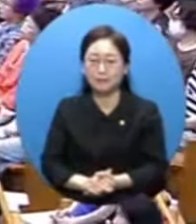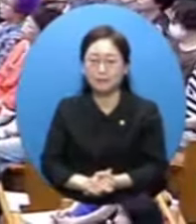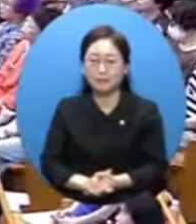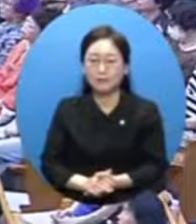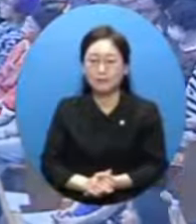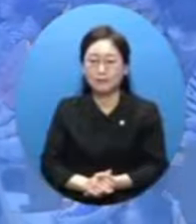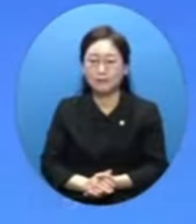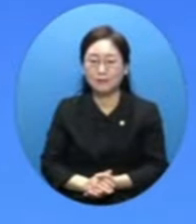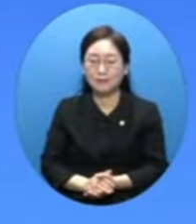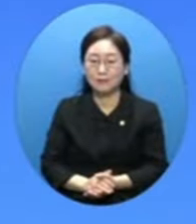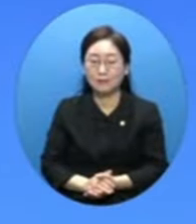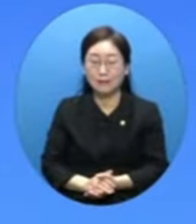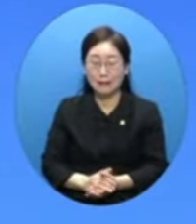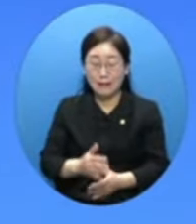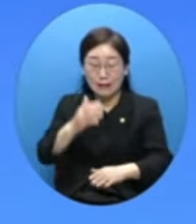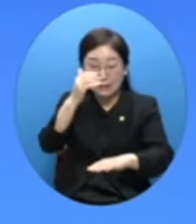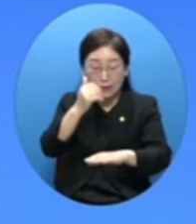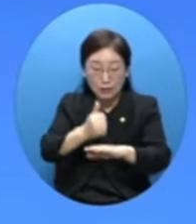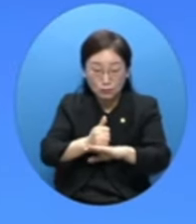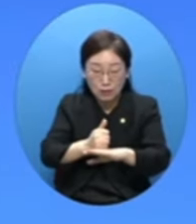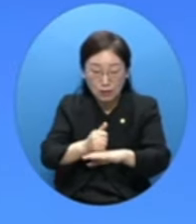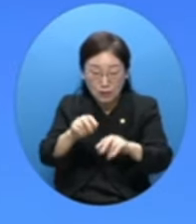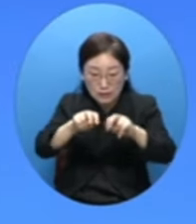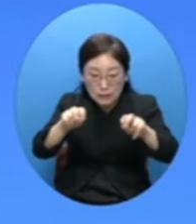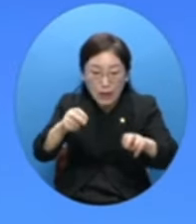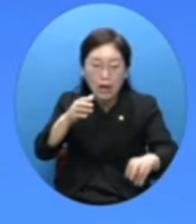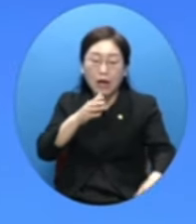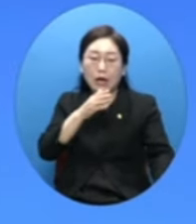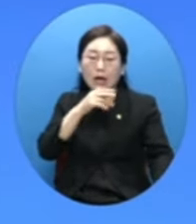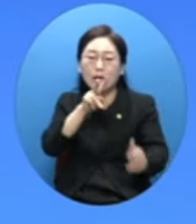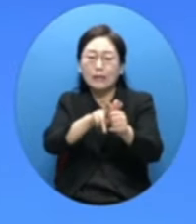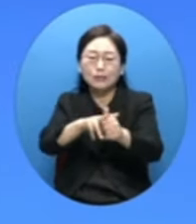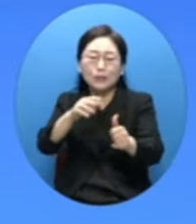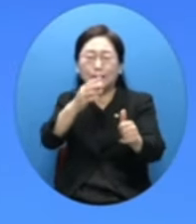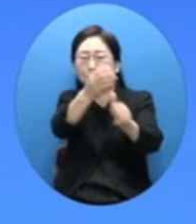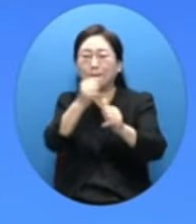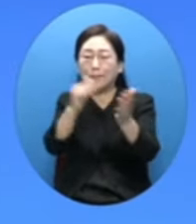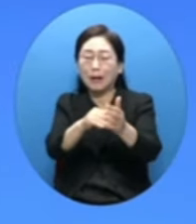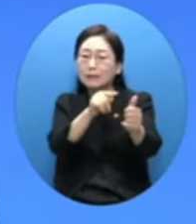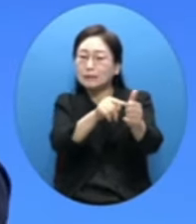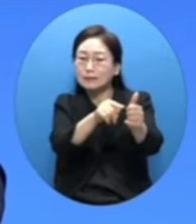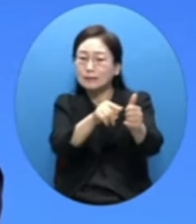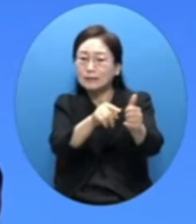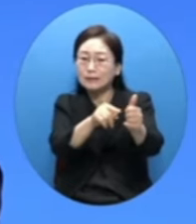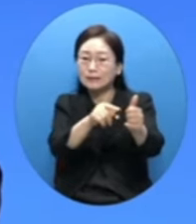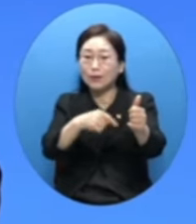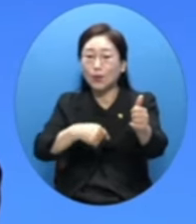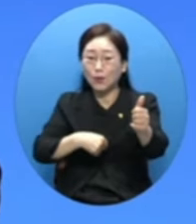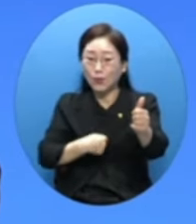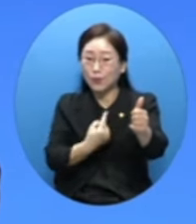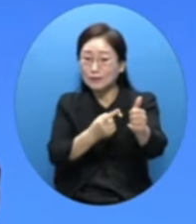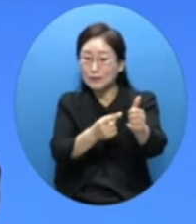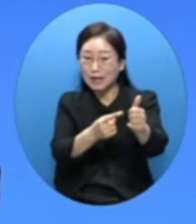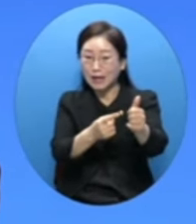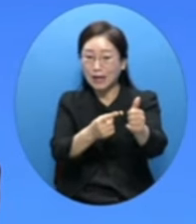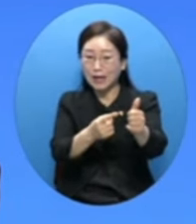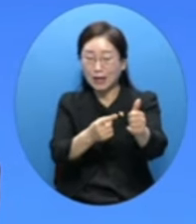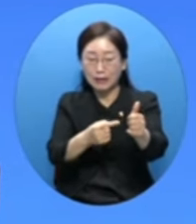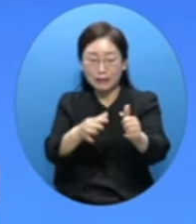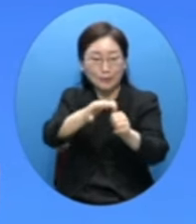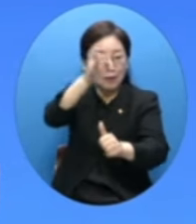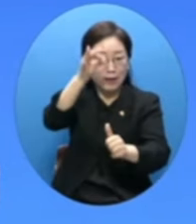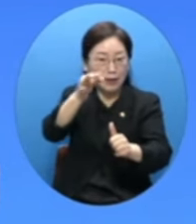풀려났습니다 알고 보니깐 고정 간첩이 잡혔는데 고정간첩이 혼자 자기가 사양